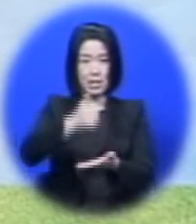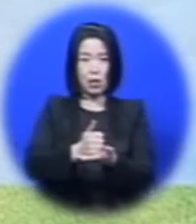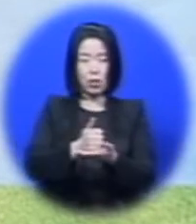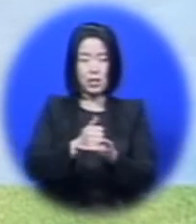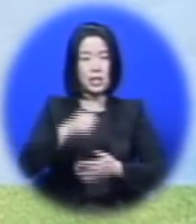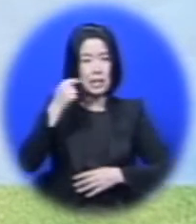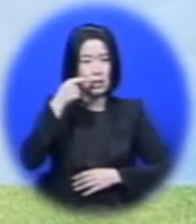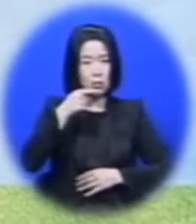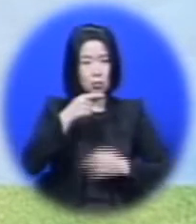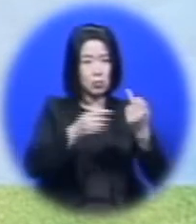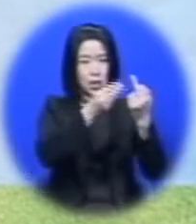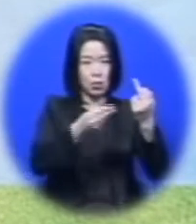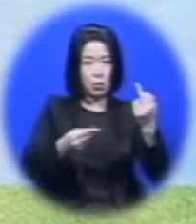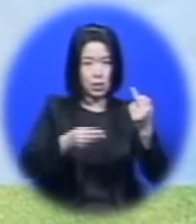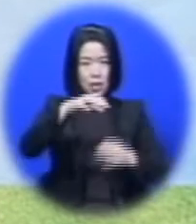소금 골짜기에서